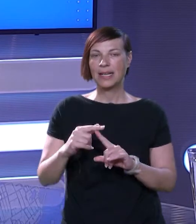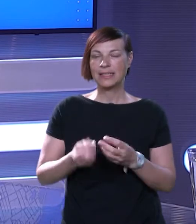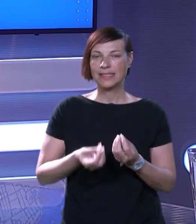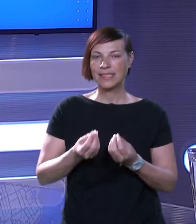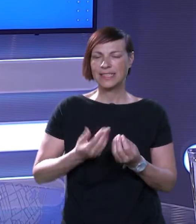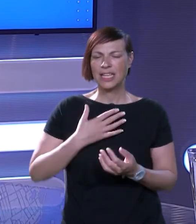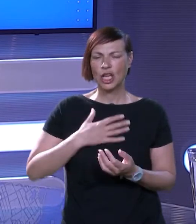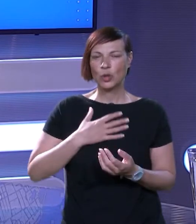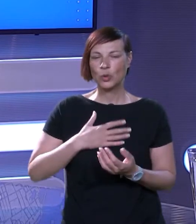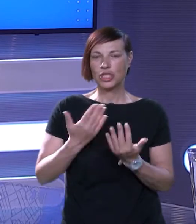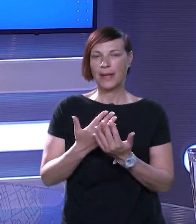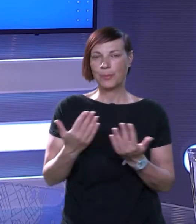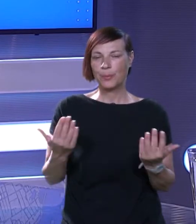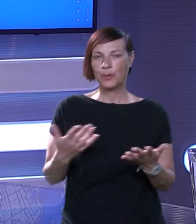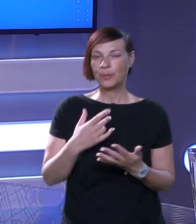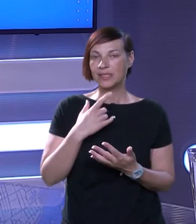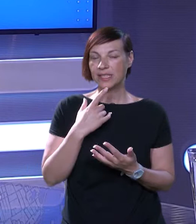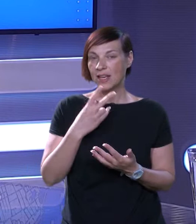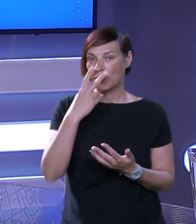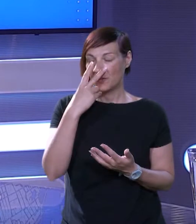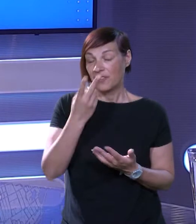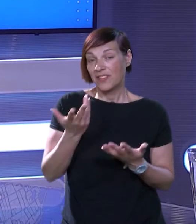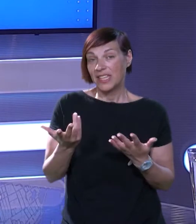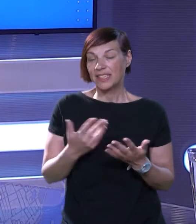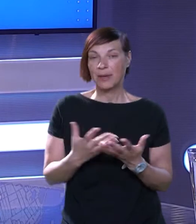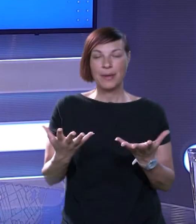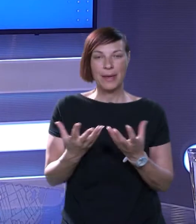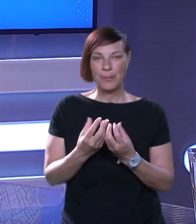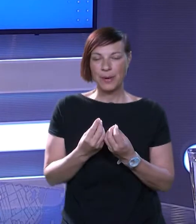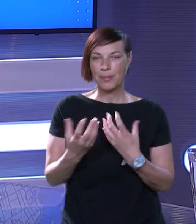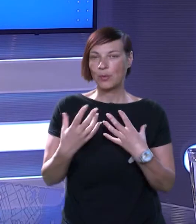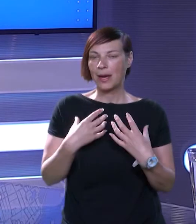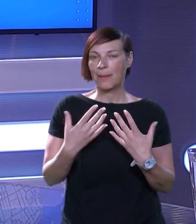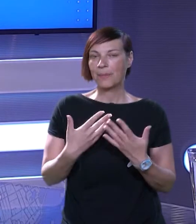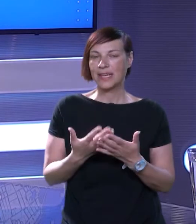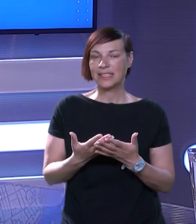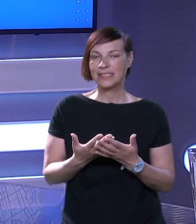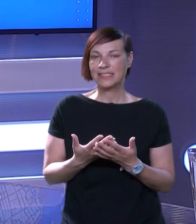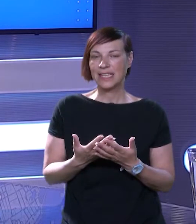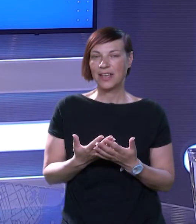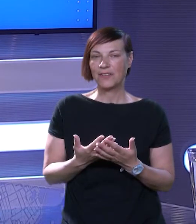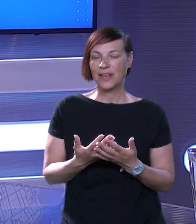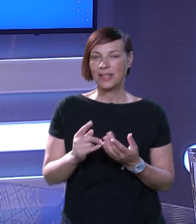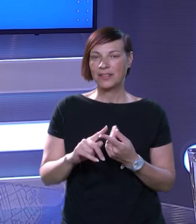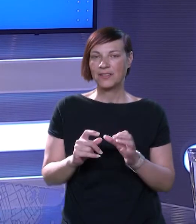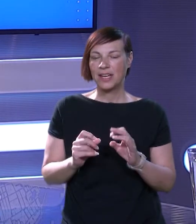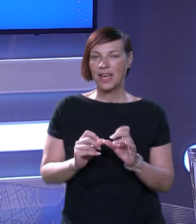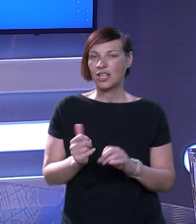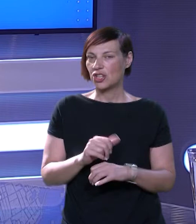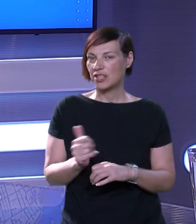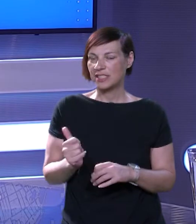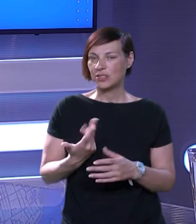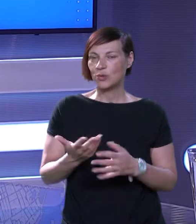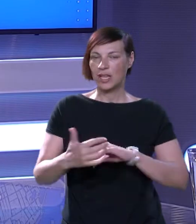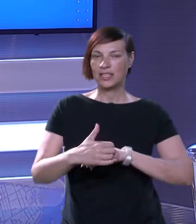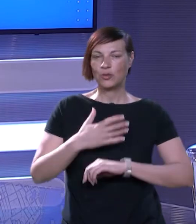stvarno gušt. Mislim, gušt je i publici koliko vidim. I prepuna je predstava i Frano Rastura i